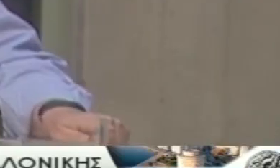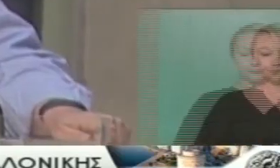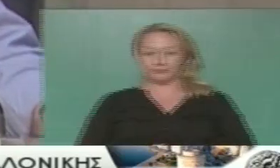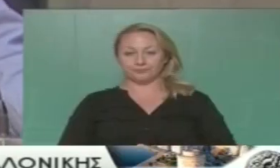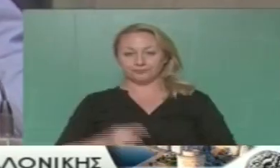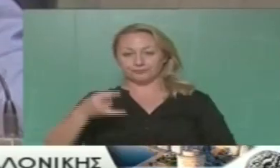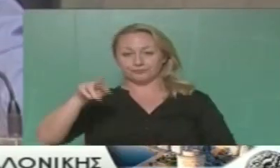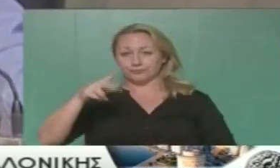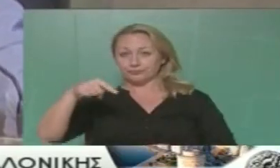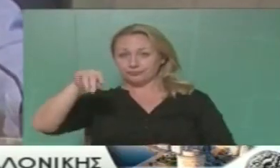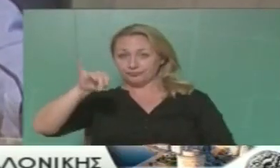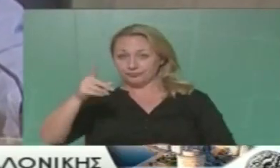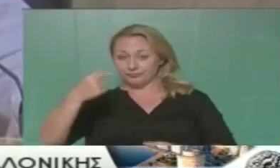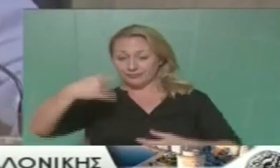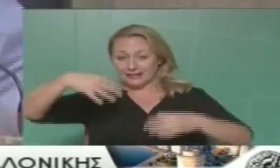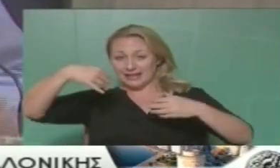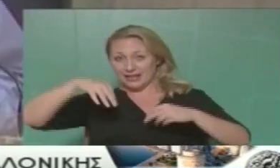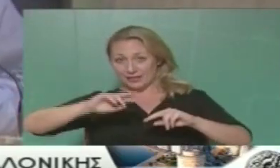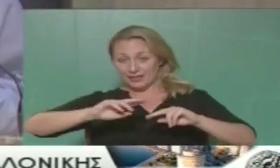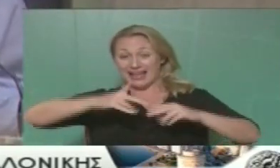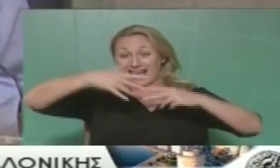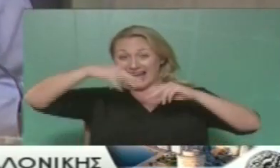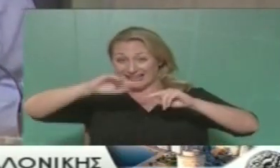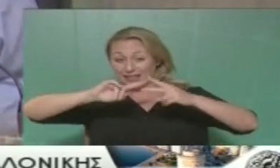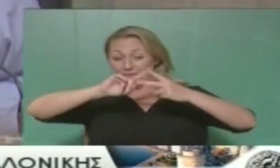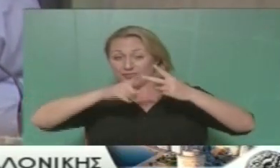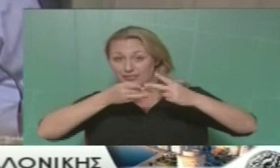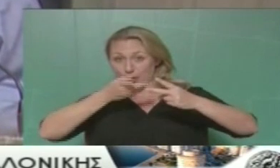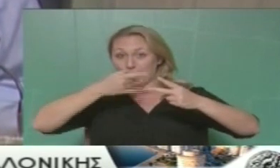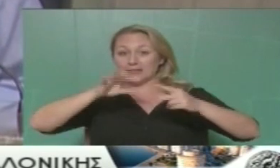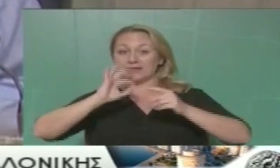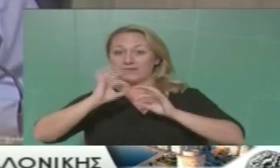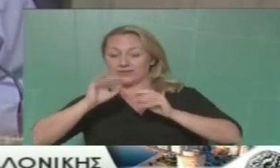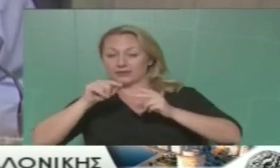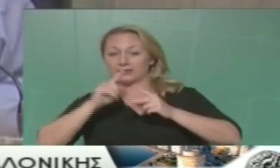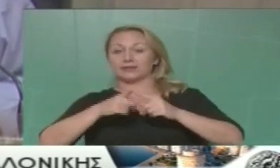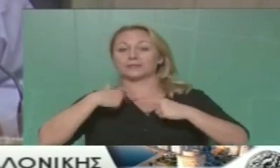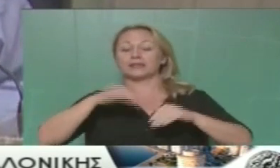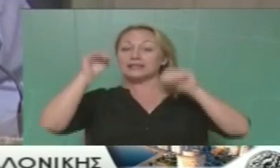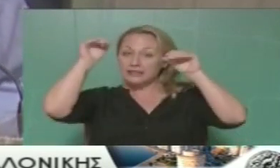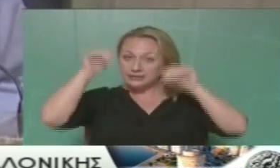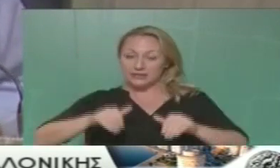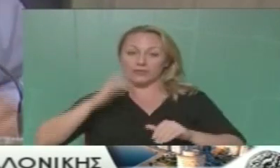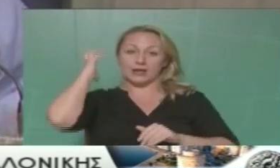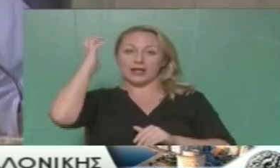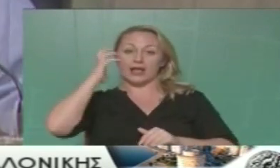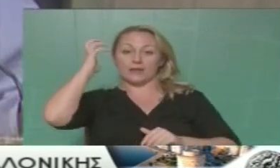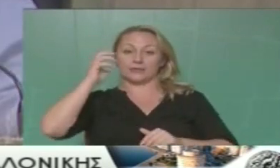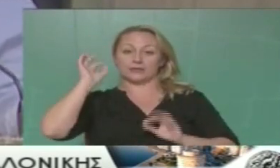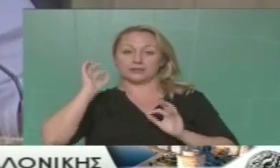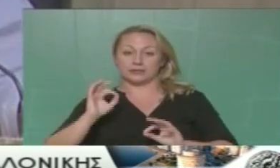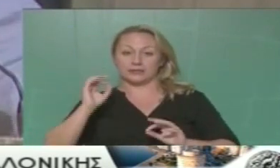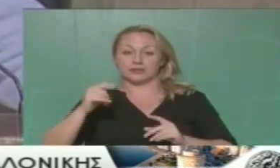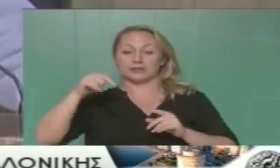Πριν ξεκινήσω, δύο εισαγωγικές παρατηρήσεις. Σεβόμενος απόλυτα την επιστημοσύνη και